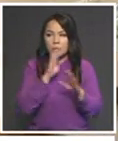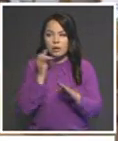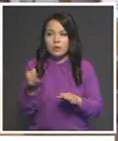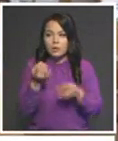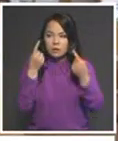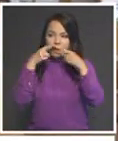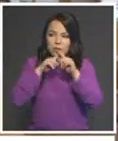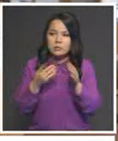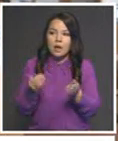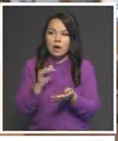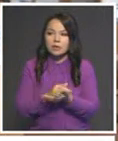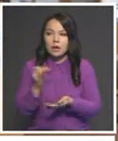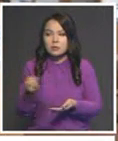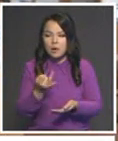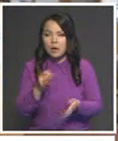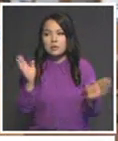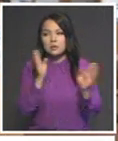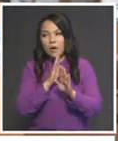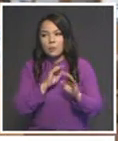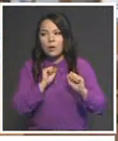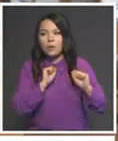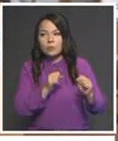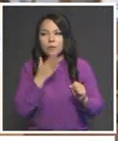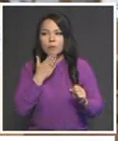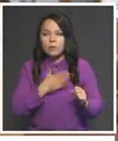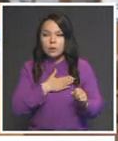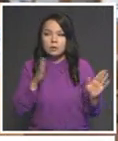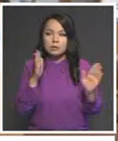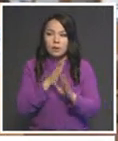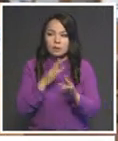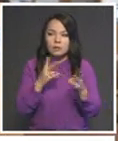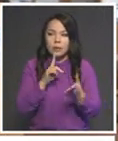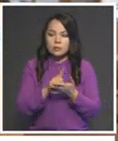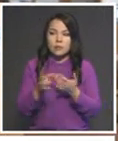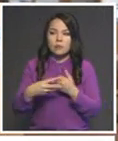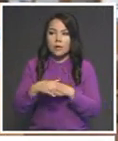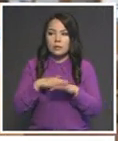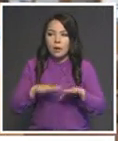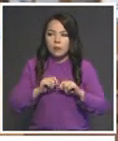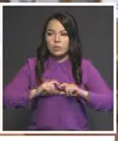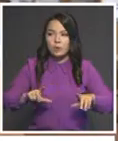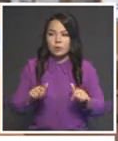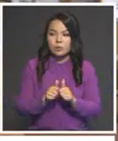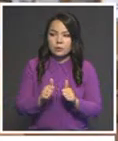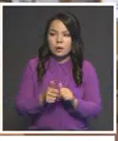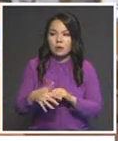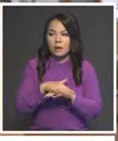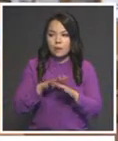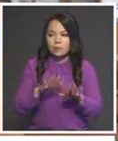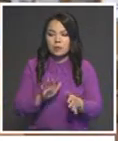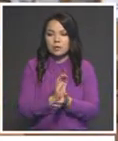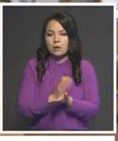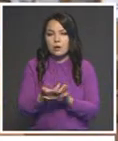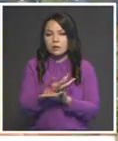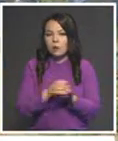таныстырылды. Табиғатты қорғауға, табиғатты сүюге, мектеп ауласында көшеттер егуге сол жағынан көп